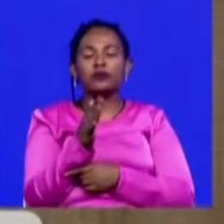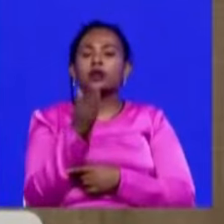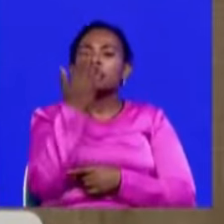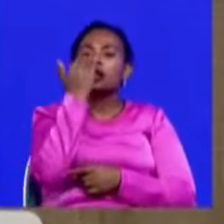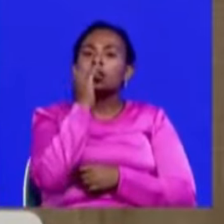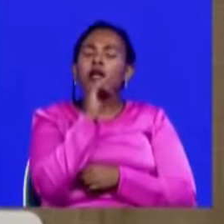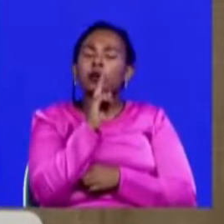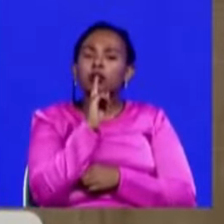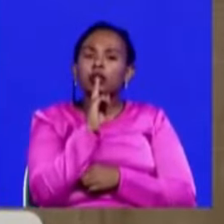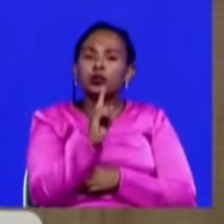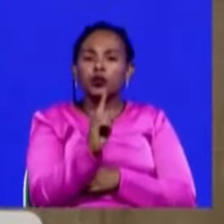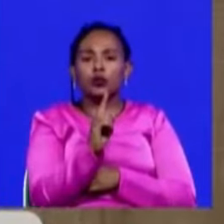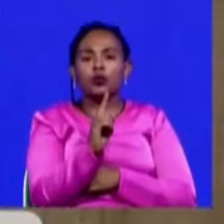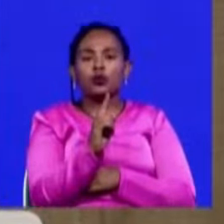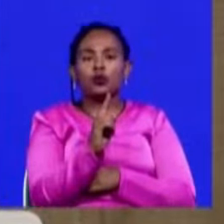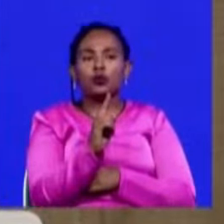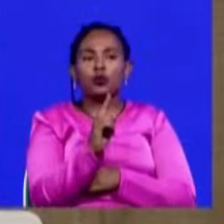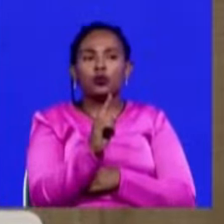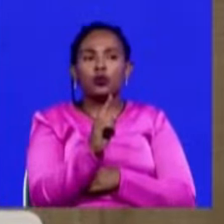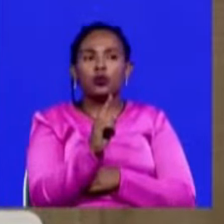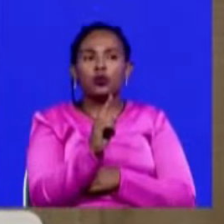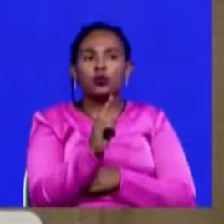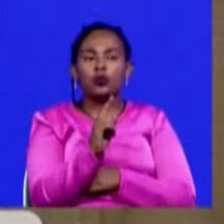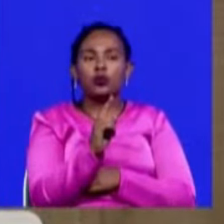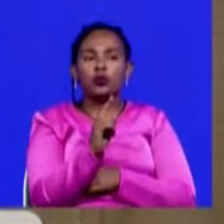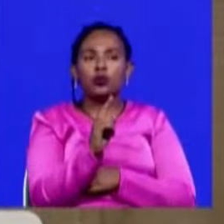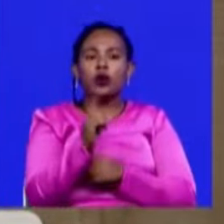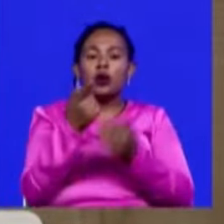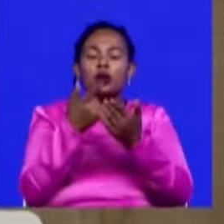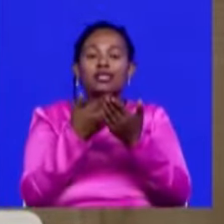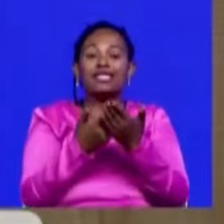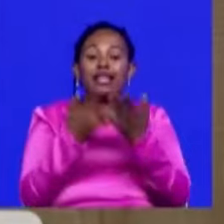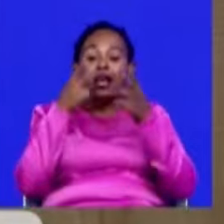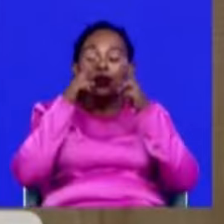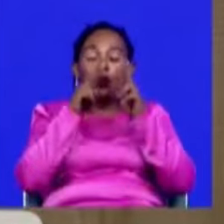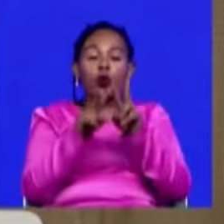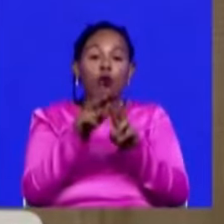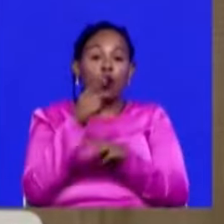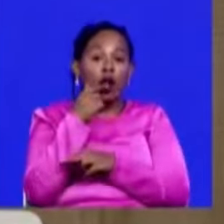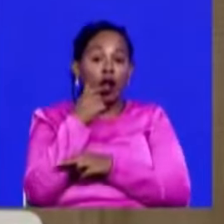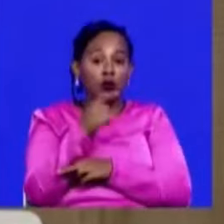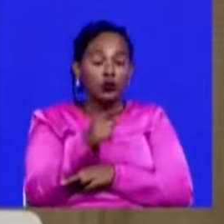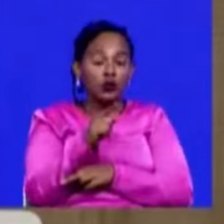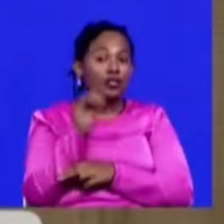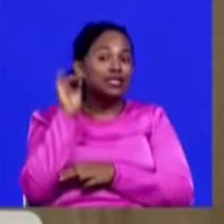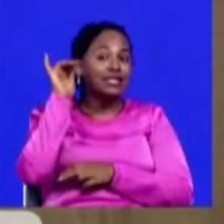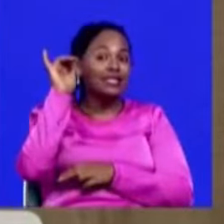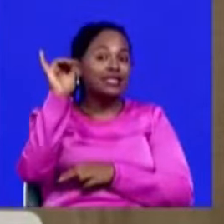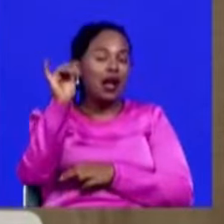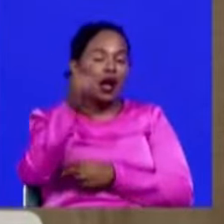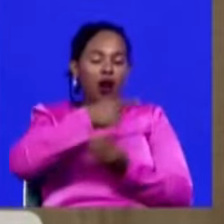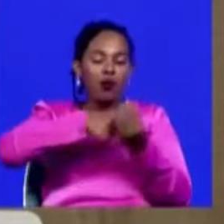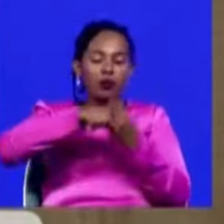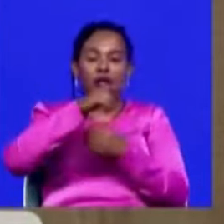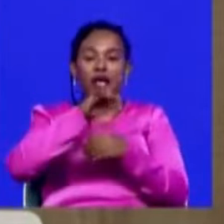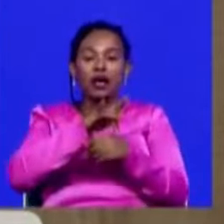ለምንድን ነው መዋለ ሕጻናት ላይ ያተኮር ነው ያላችሁ እንደሆነ እዛ ፋውንዴሽን ላይ